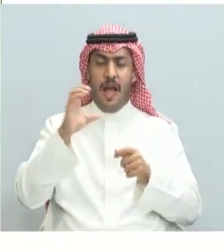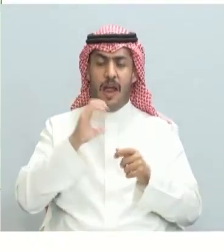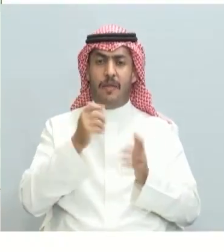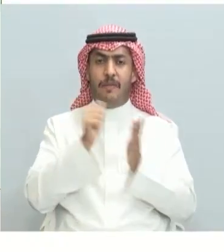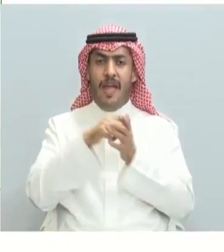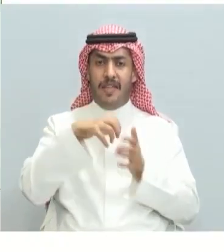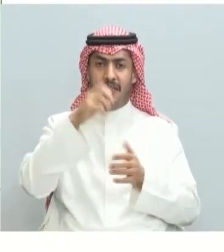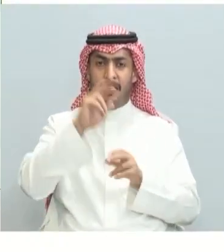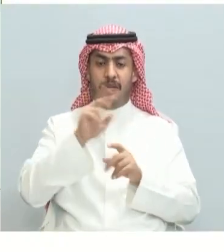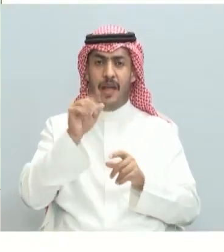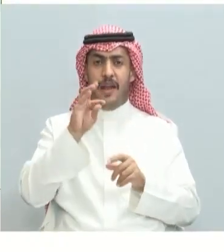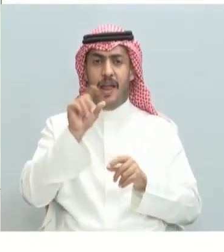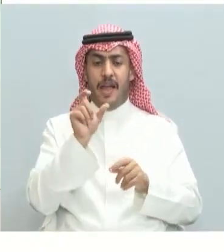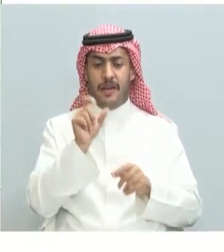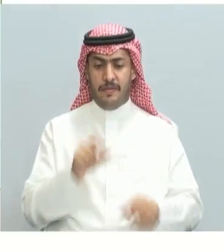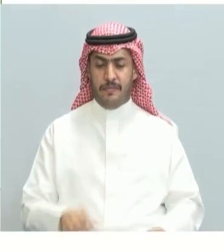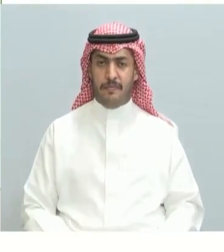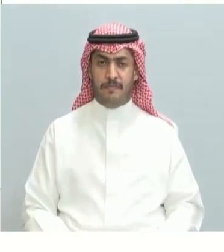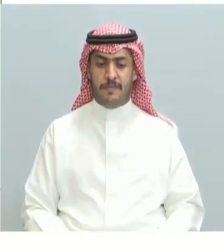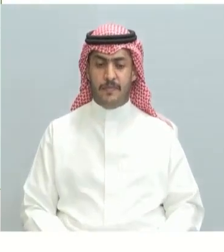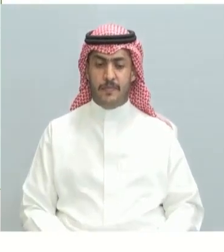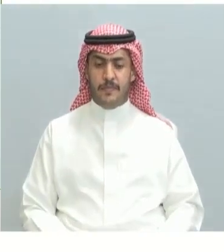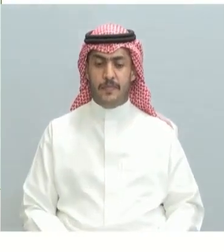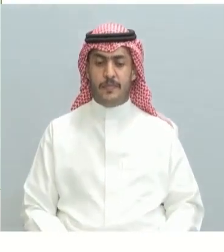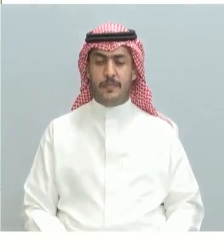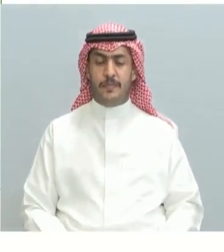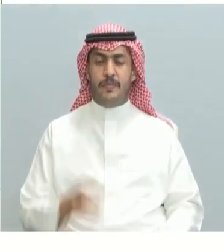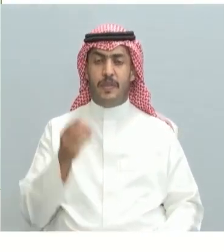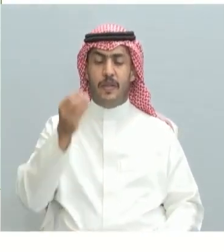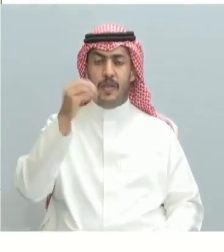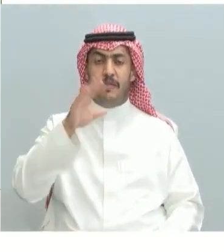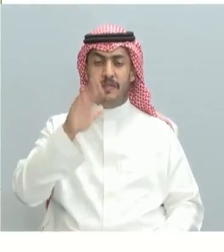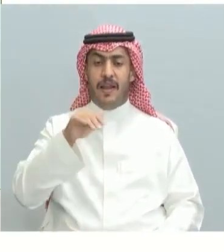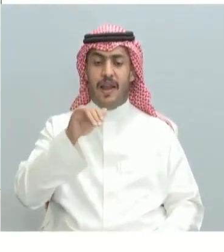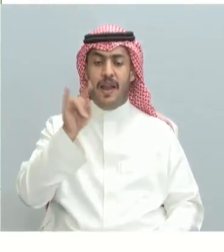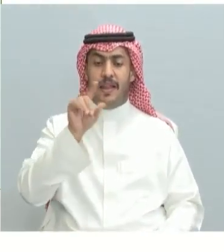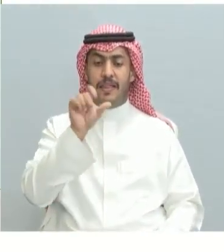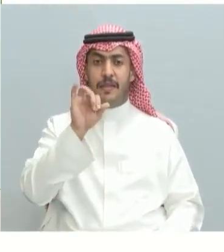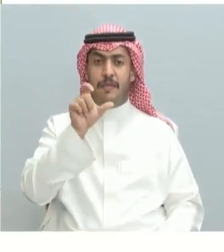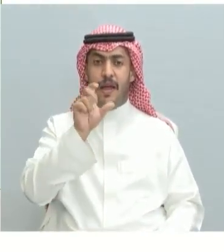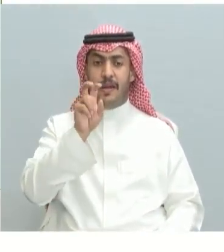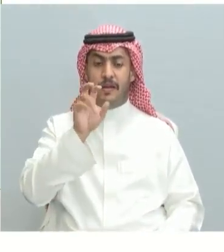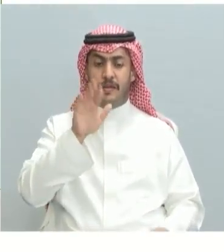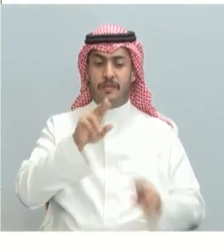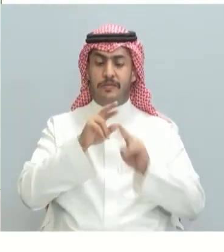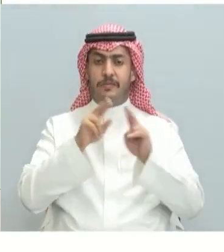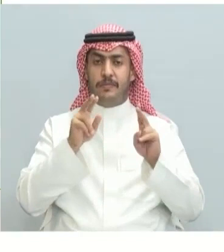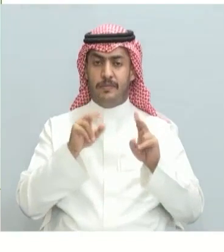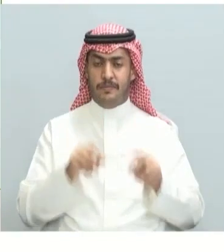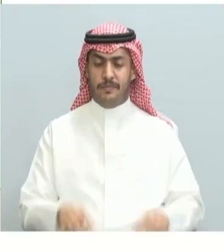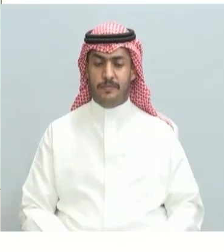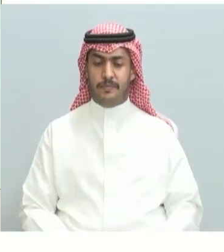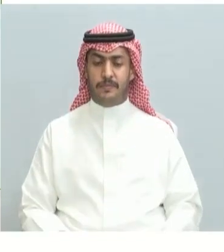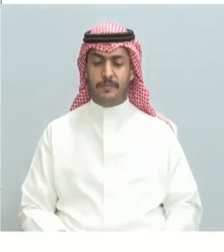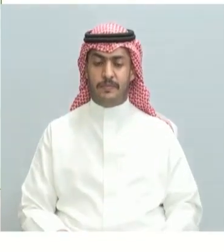عقاري وما الى ذلك وبالاضافه الى تعد ادوات الائتمان اذا ادوات الائتمان لدي متعدده وذكرنا هنا